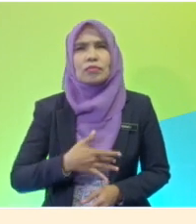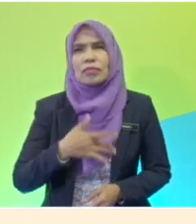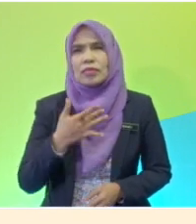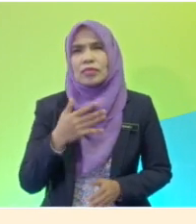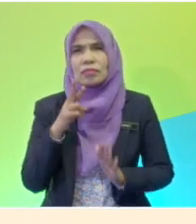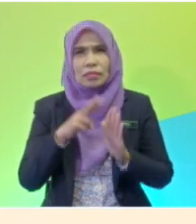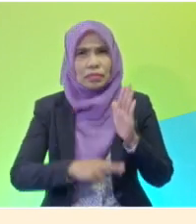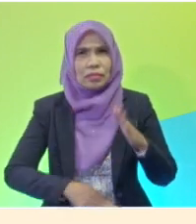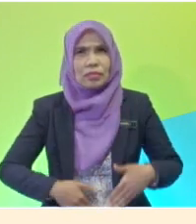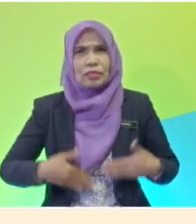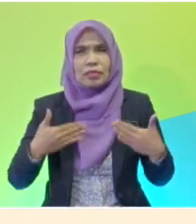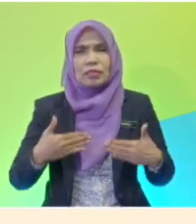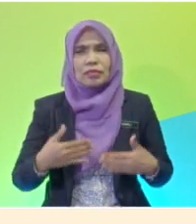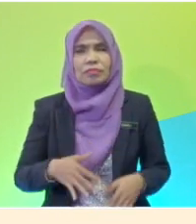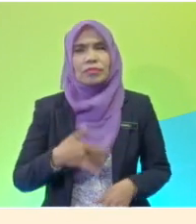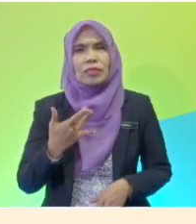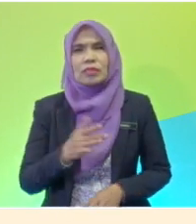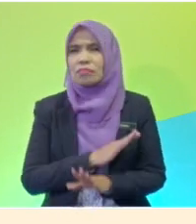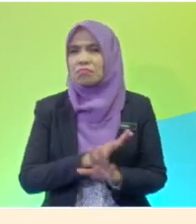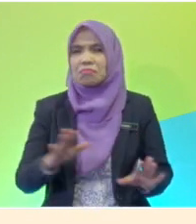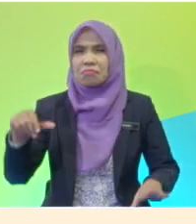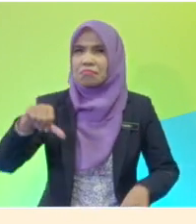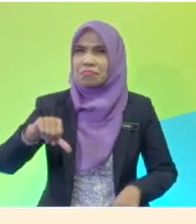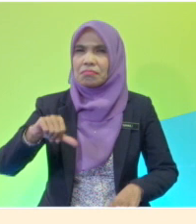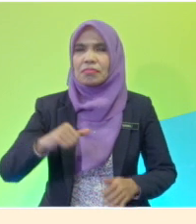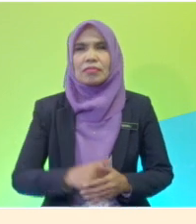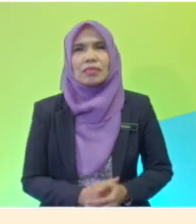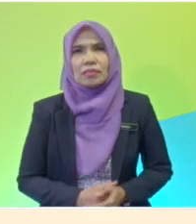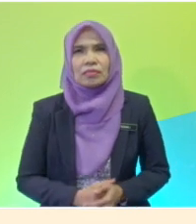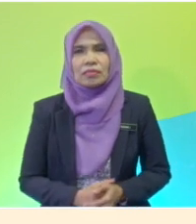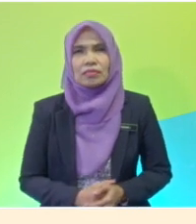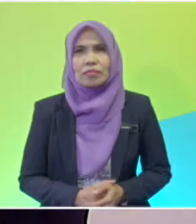macam tak bagus Setia Sedap